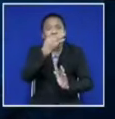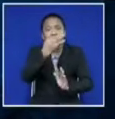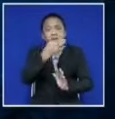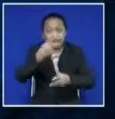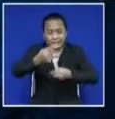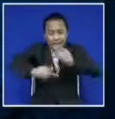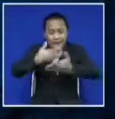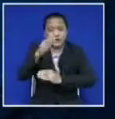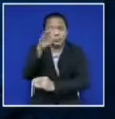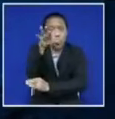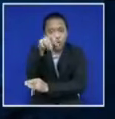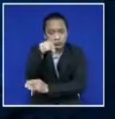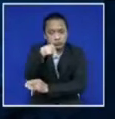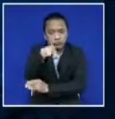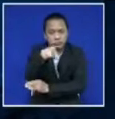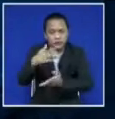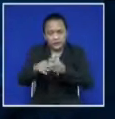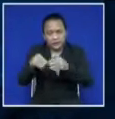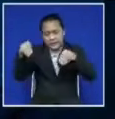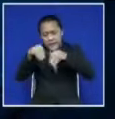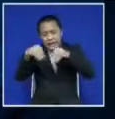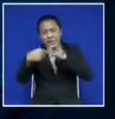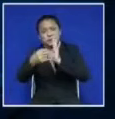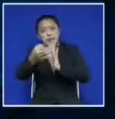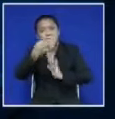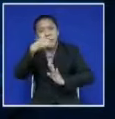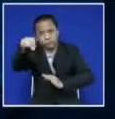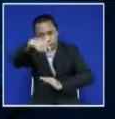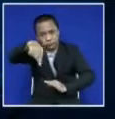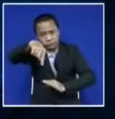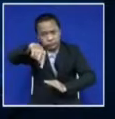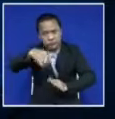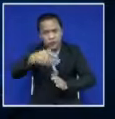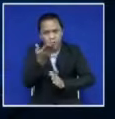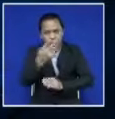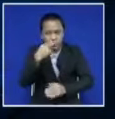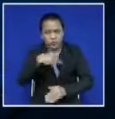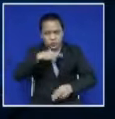ลาดกลางกุ้งและพื้นที่จังหวัดสมุทรสาครขอ